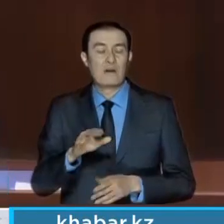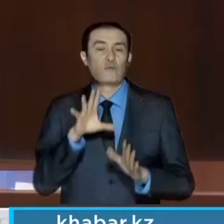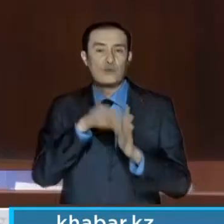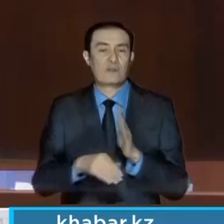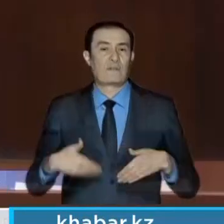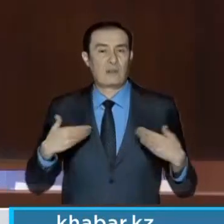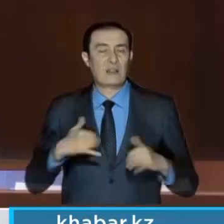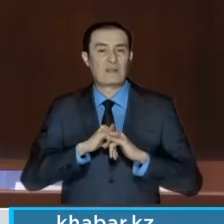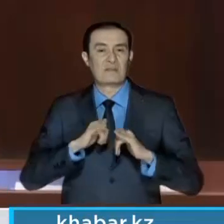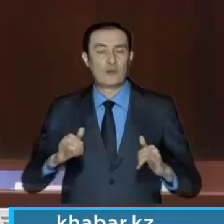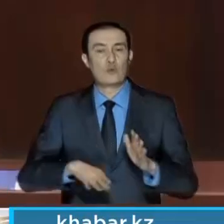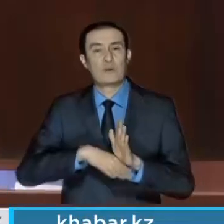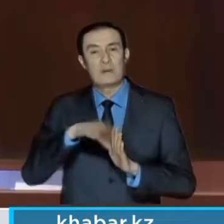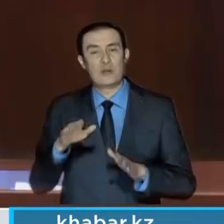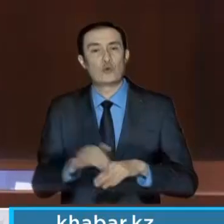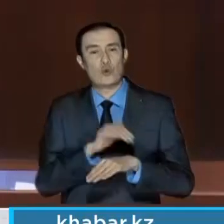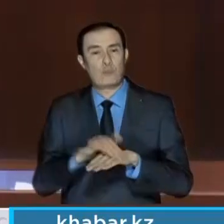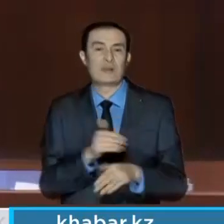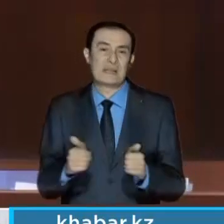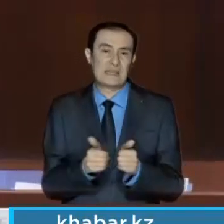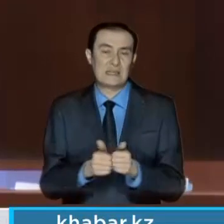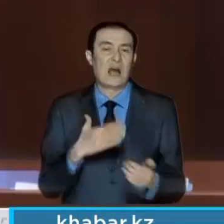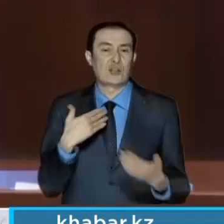свой вклад в дальнейшее укрепление добрососедских отношений